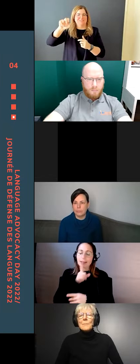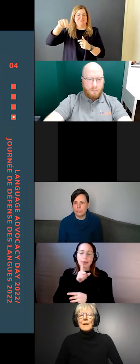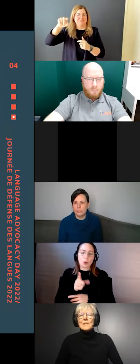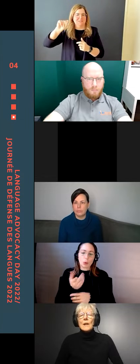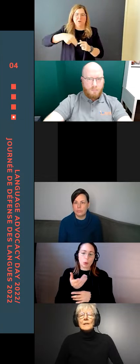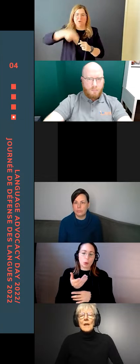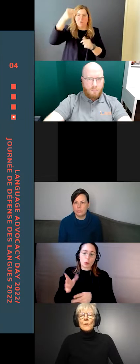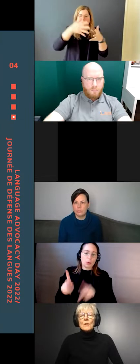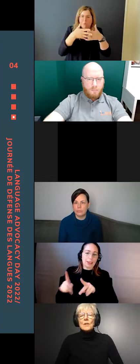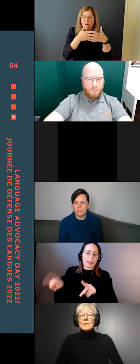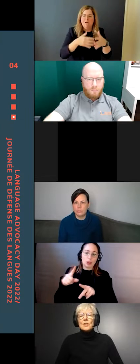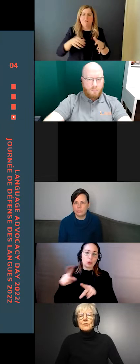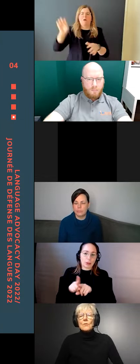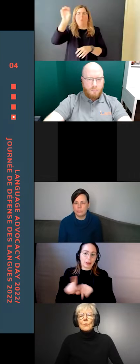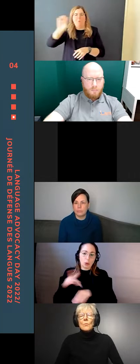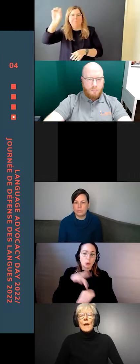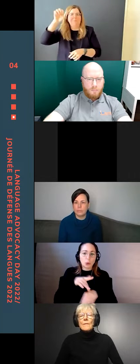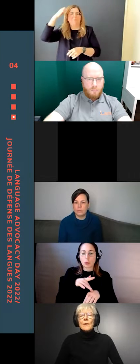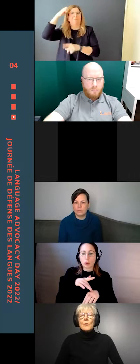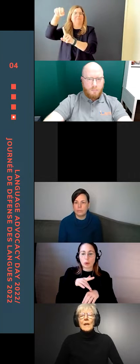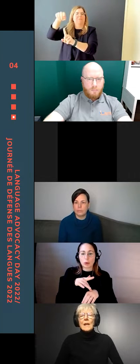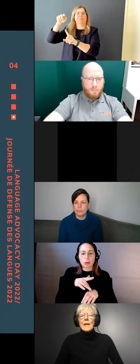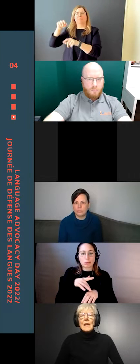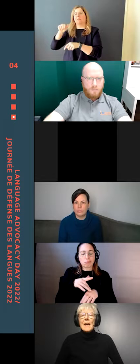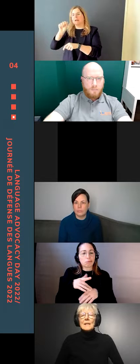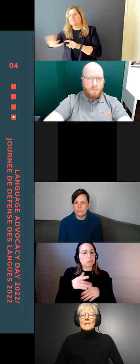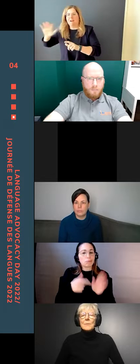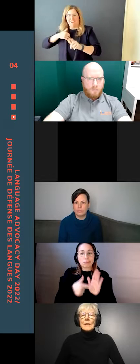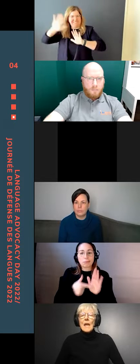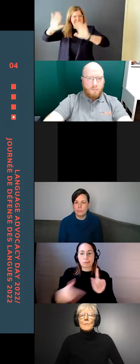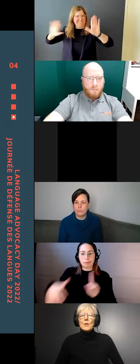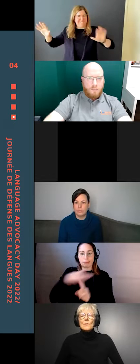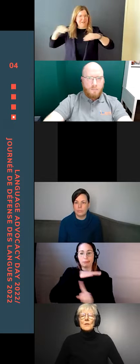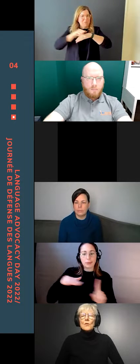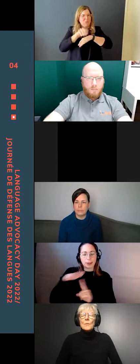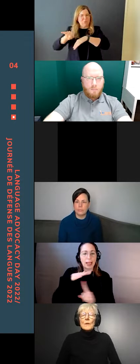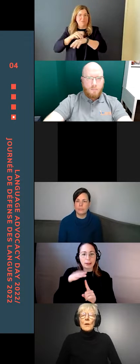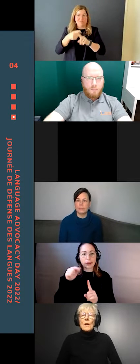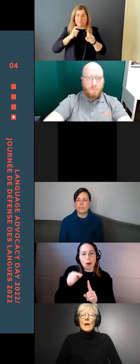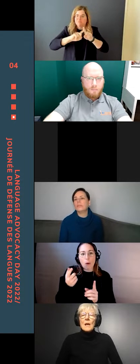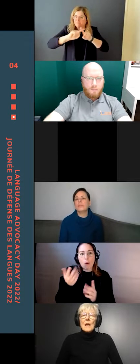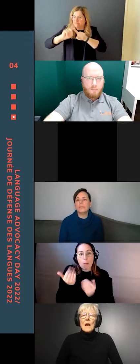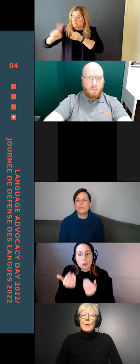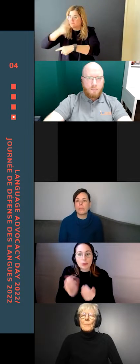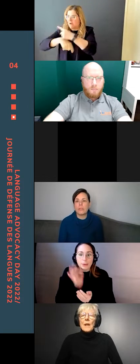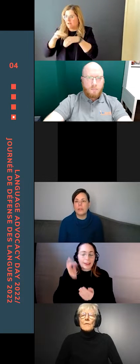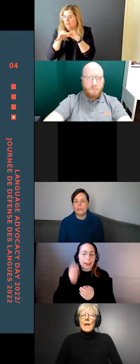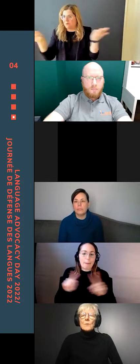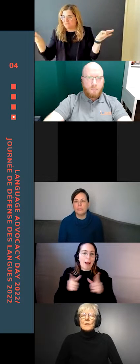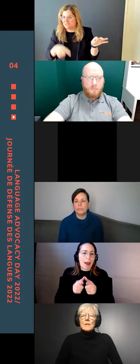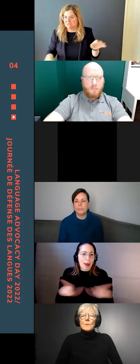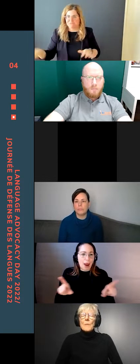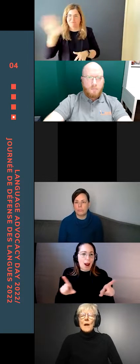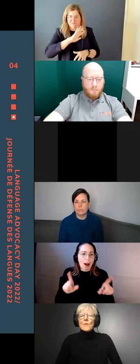Mais définitivement, c'est une chose que les gens peuvent utiliser dans des situations intérieures, mais ce n'est pas une